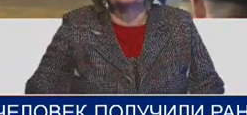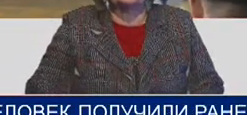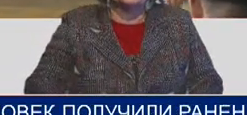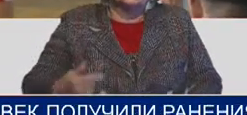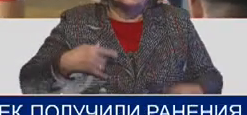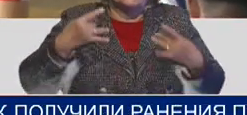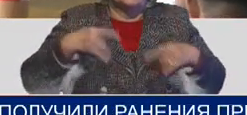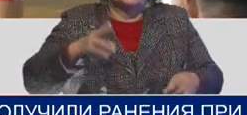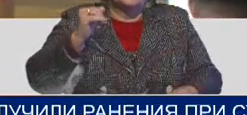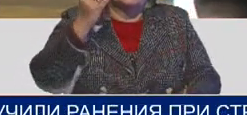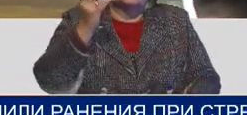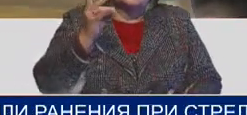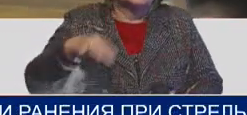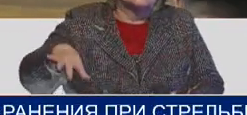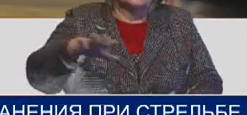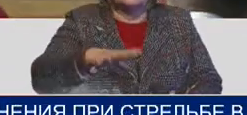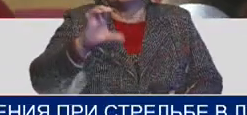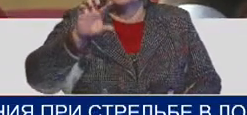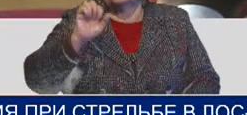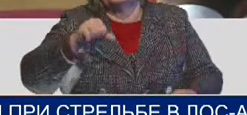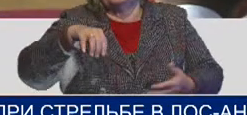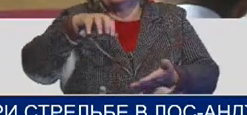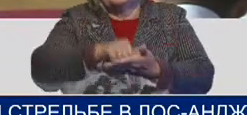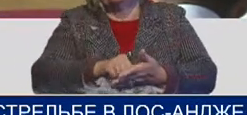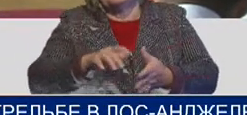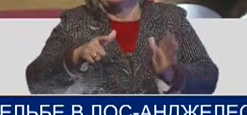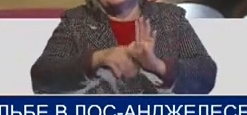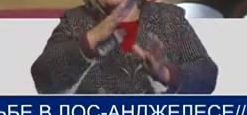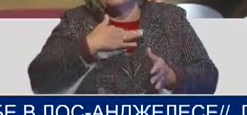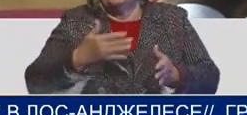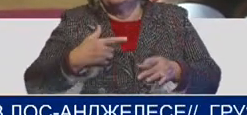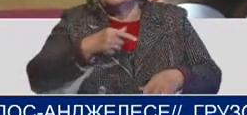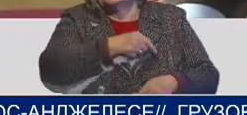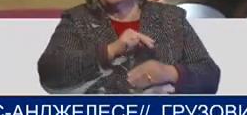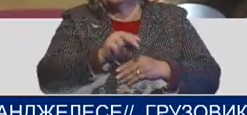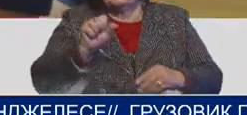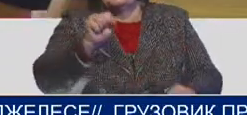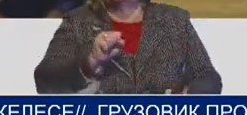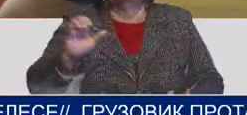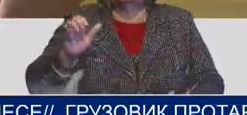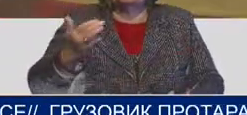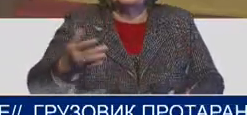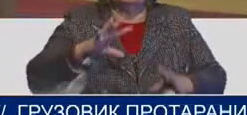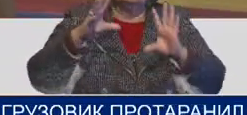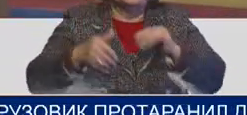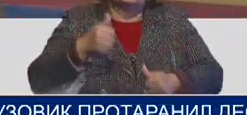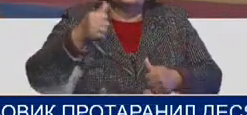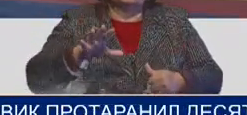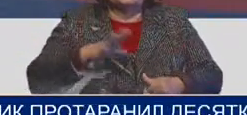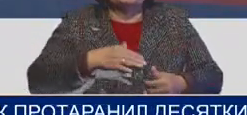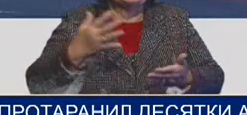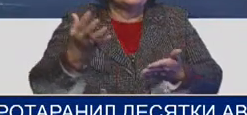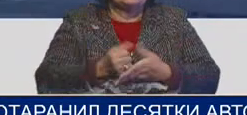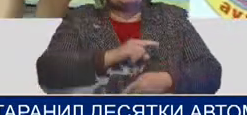Я уроженец Кармакшинского района. Самбо занимаюсь уже 7 лет. Мои тренеры – ученики Адильбека Серикбаева. По итогам турнира были